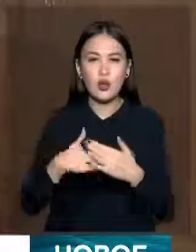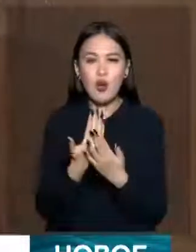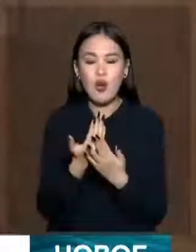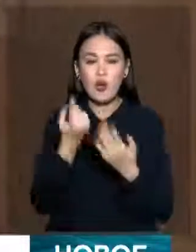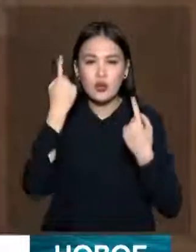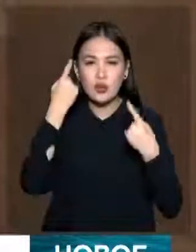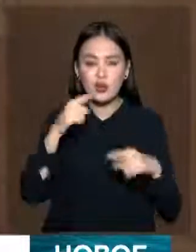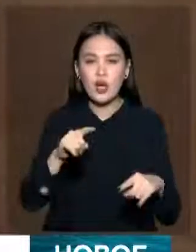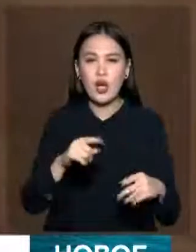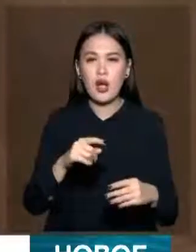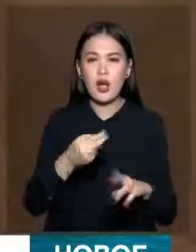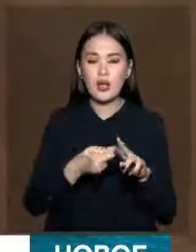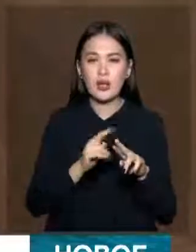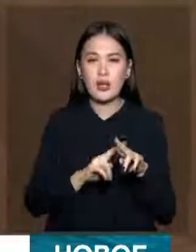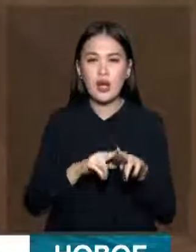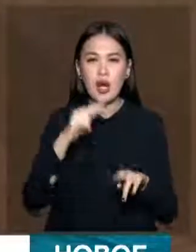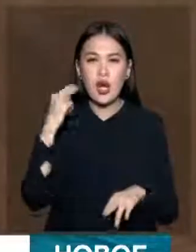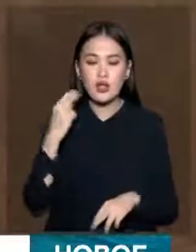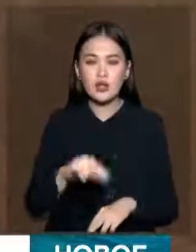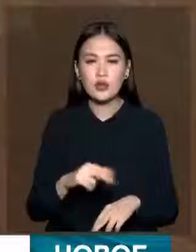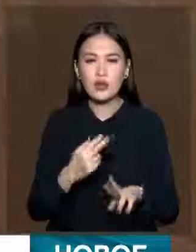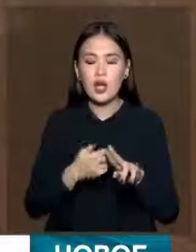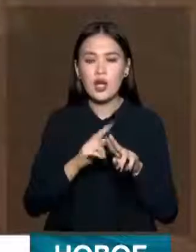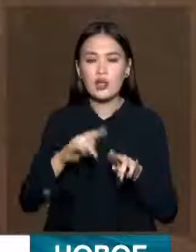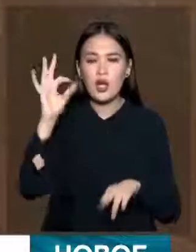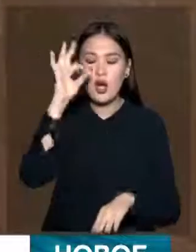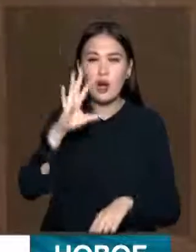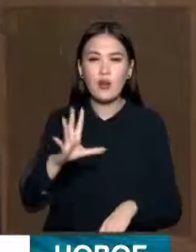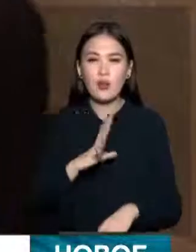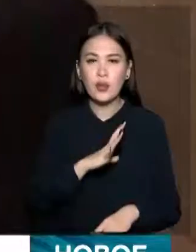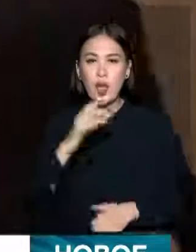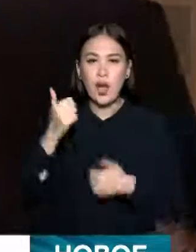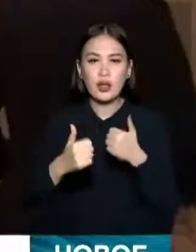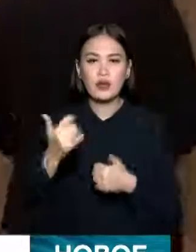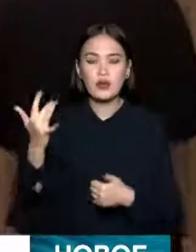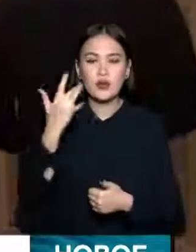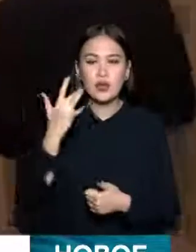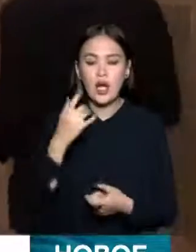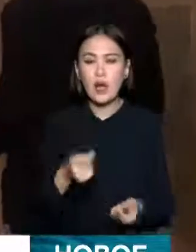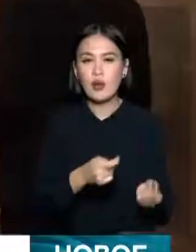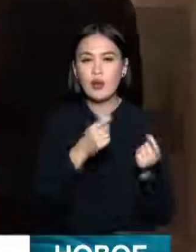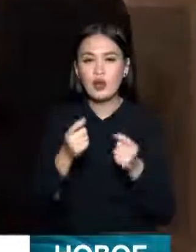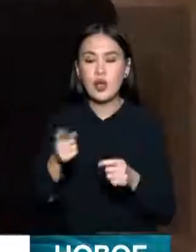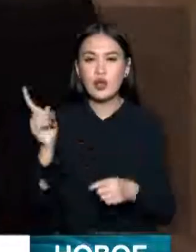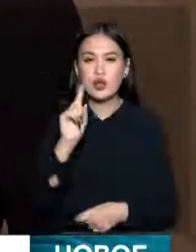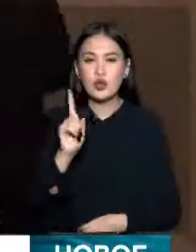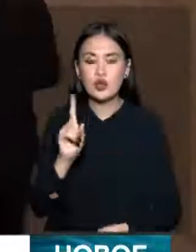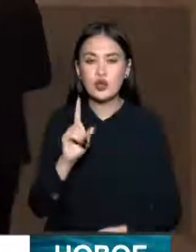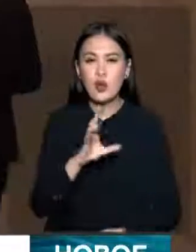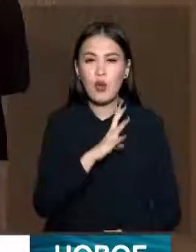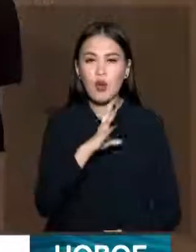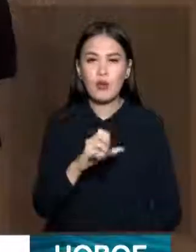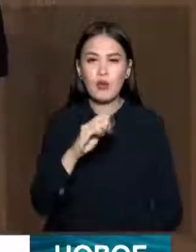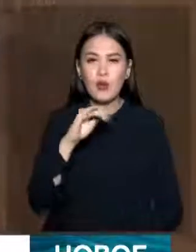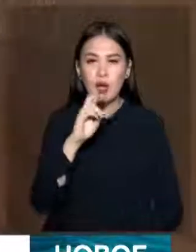капитал, нового качества людей. Именно конкуренция приводит к тому, что исключаются какие-то